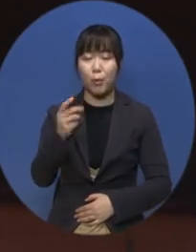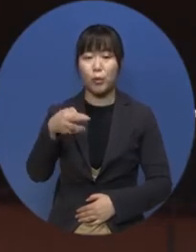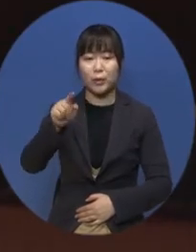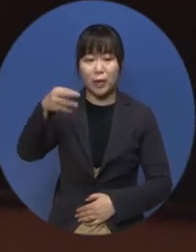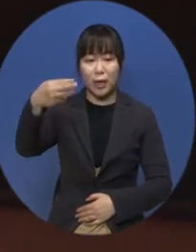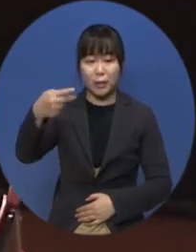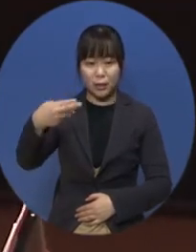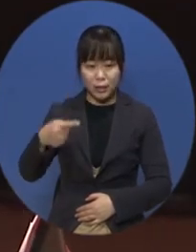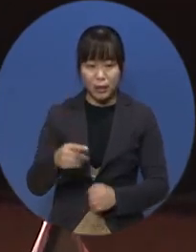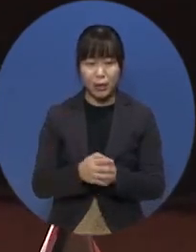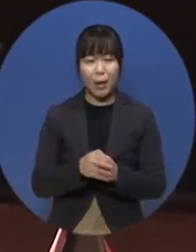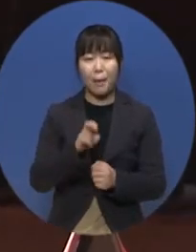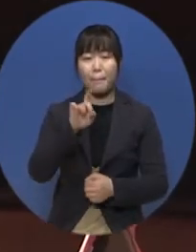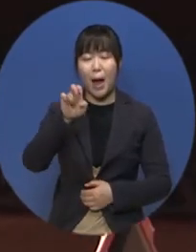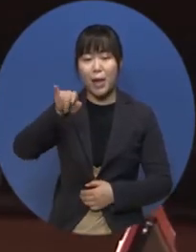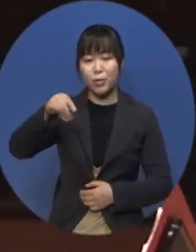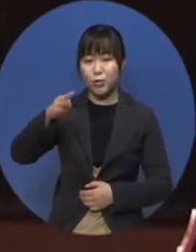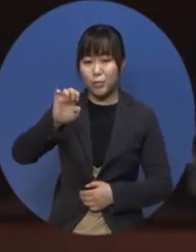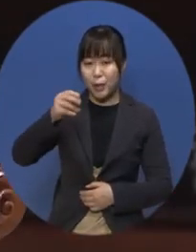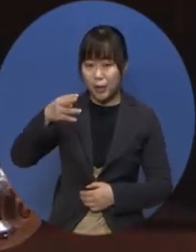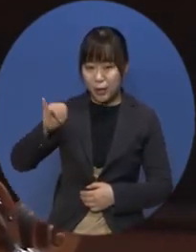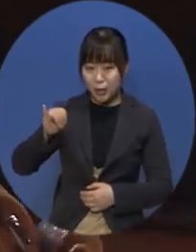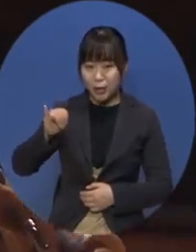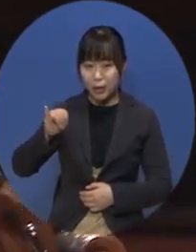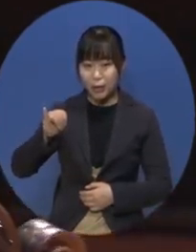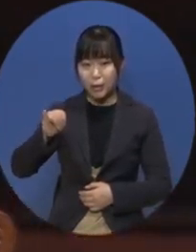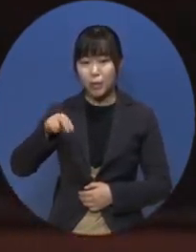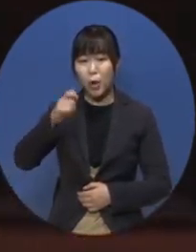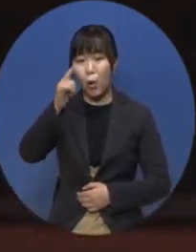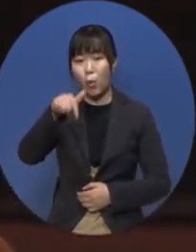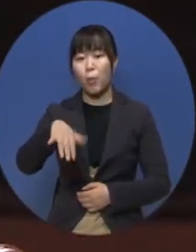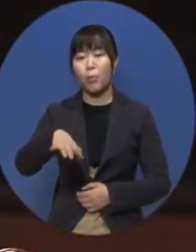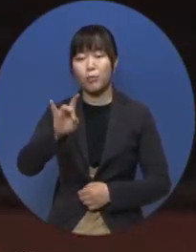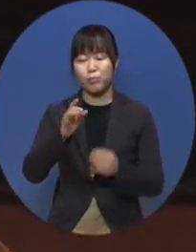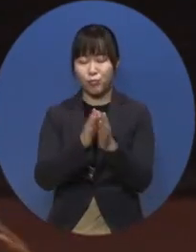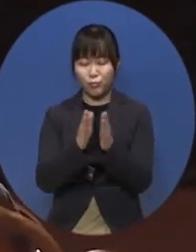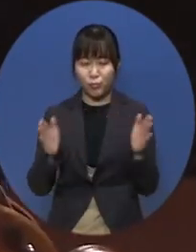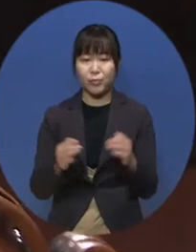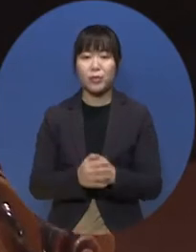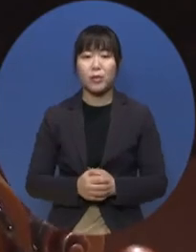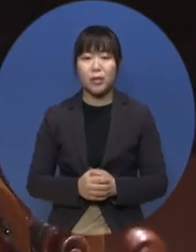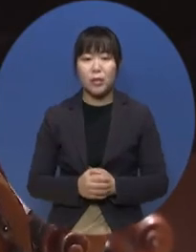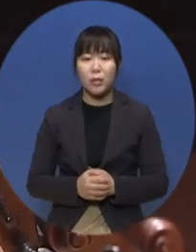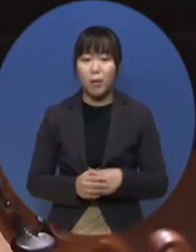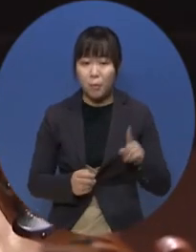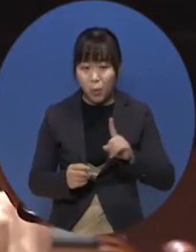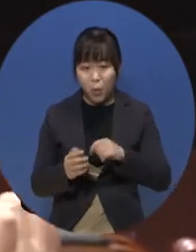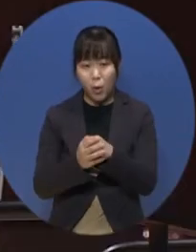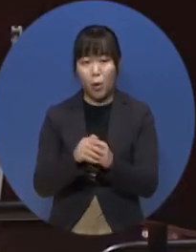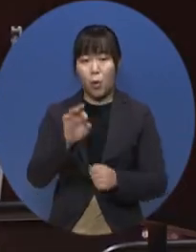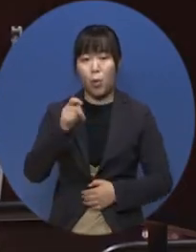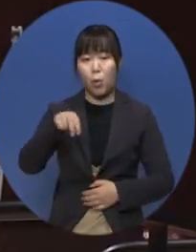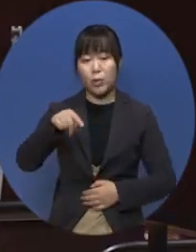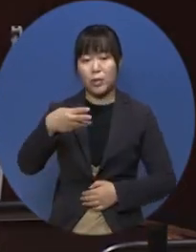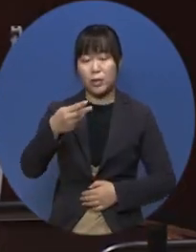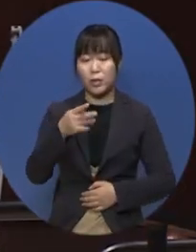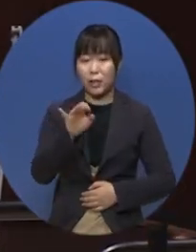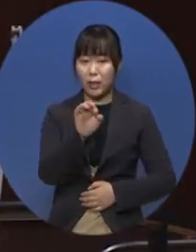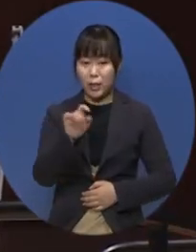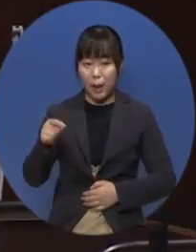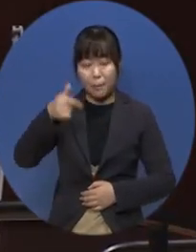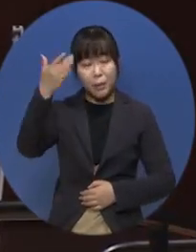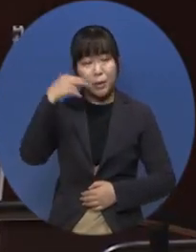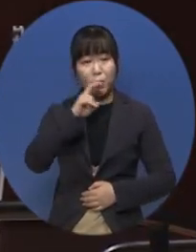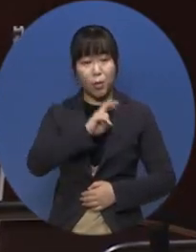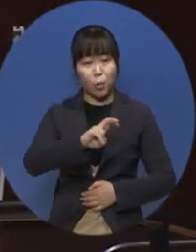스키 성우도 부터 연재를 시작 됩니다 오페라 마술피리 는 오스 제한 민요 품속에서